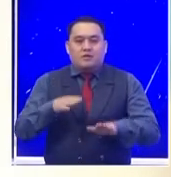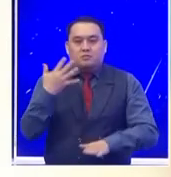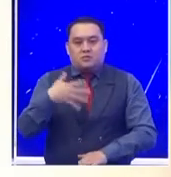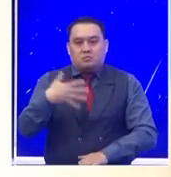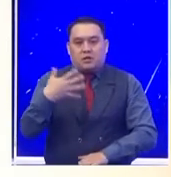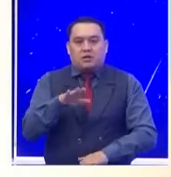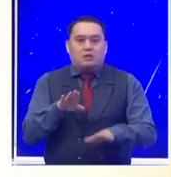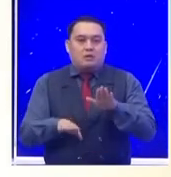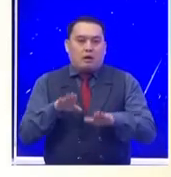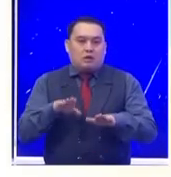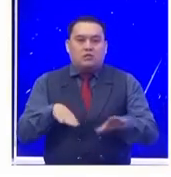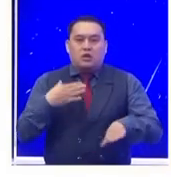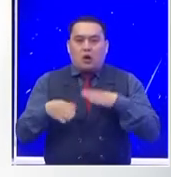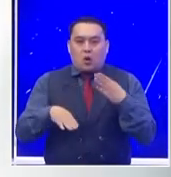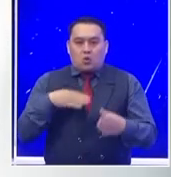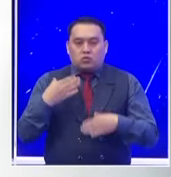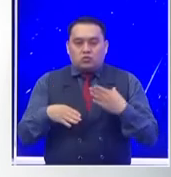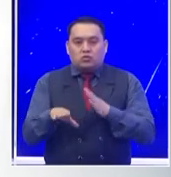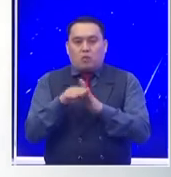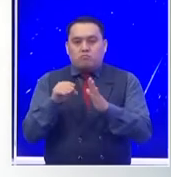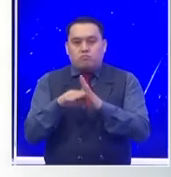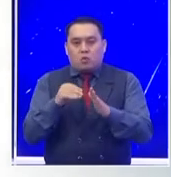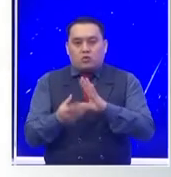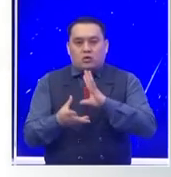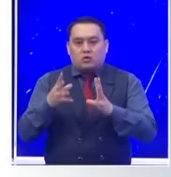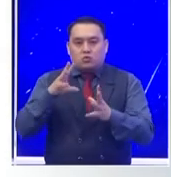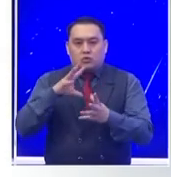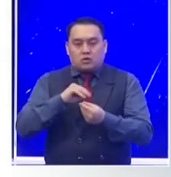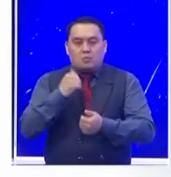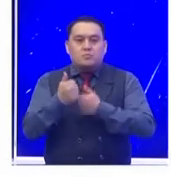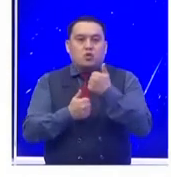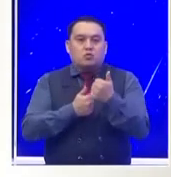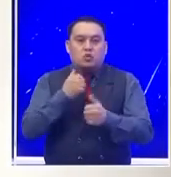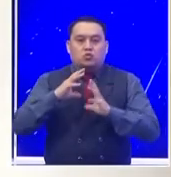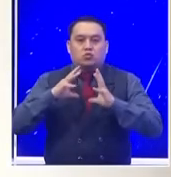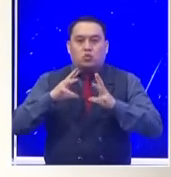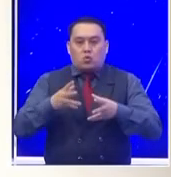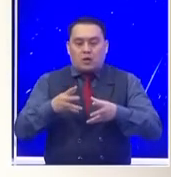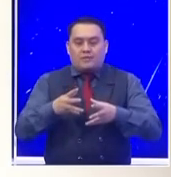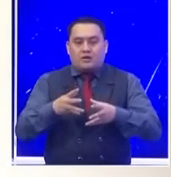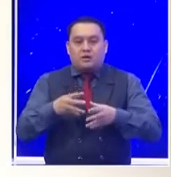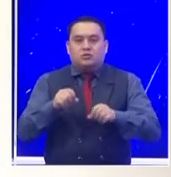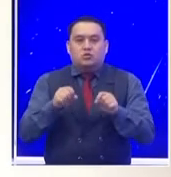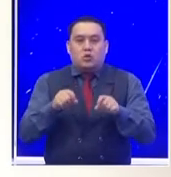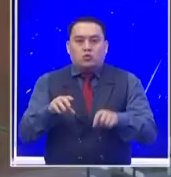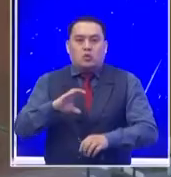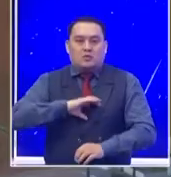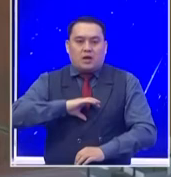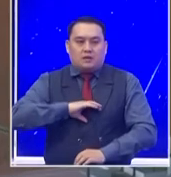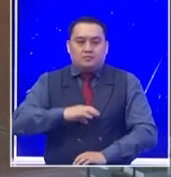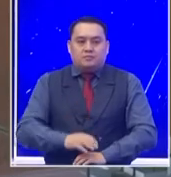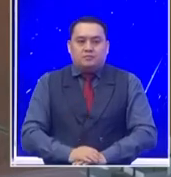килограммов напряженные тренировки и многочисленные сборы дали свои плоды международный турнир ознаменовался для борца золотой медалью